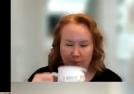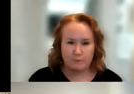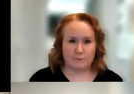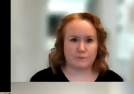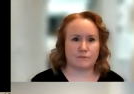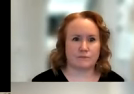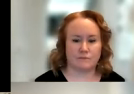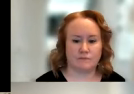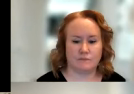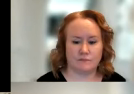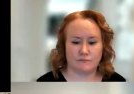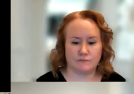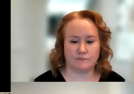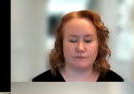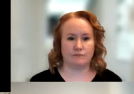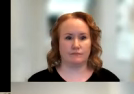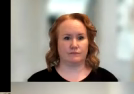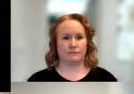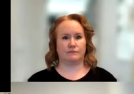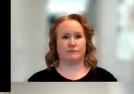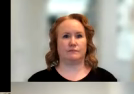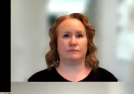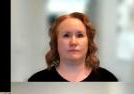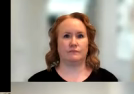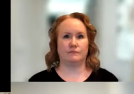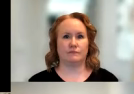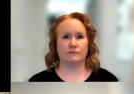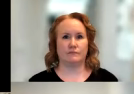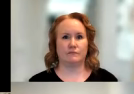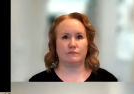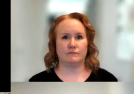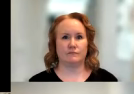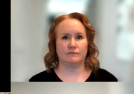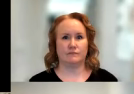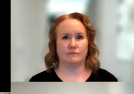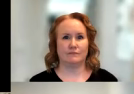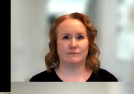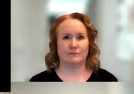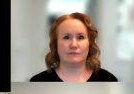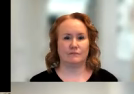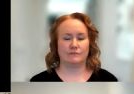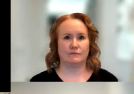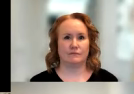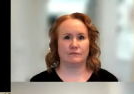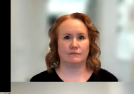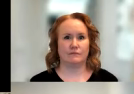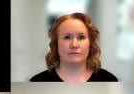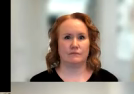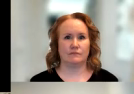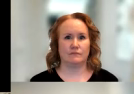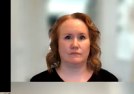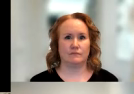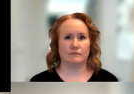Og som jeg presiserte I forrige slide, så det kun I de tilfeller direktivet kan sies å oppstille rettsregler for et gitt faktum, at det